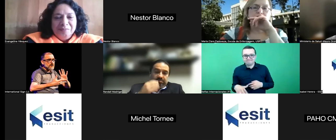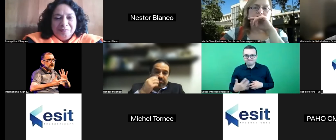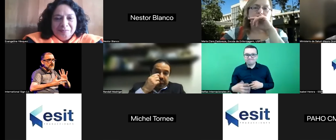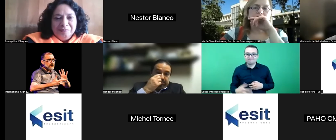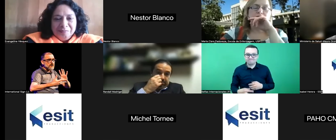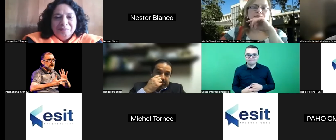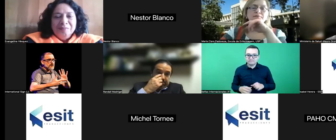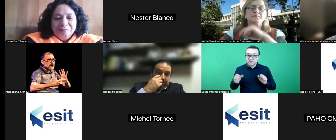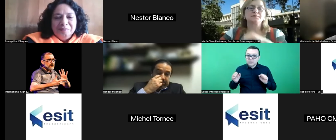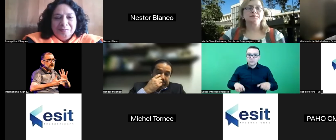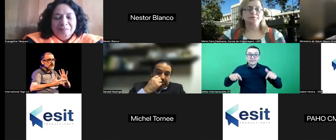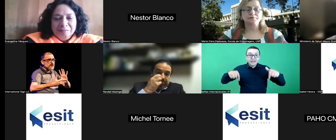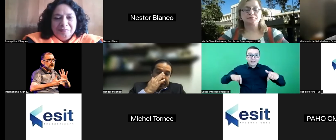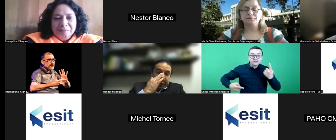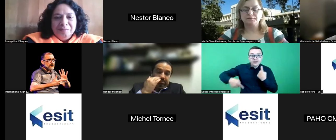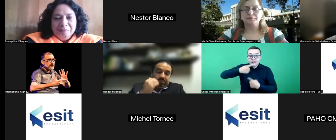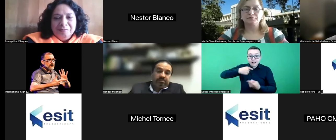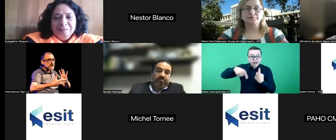dans ces webinaires-là